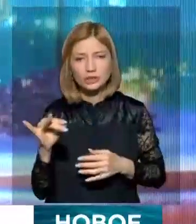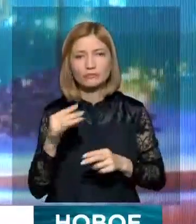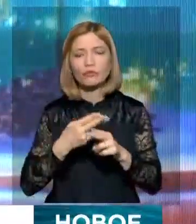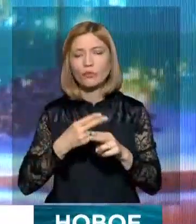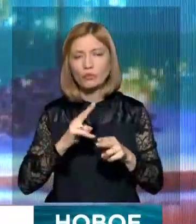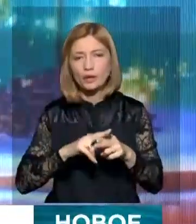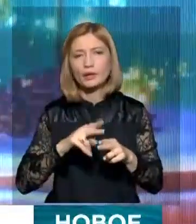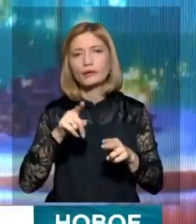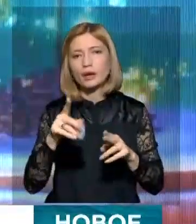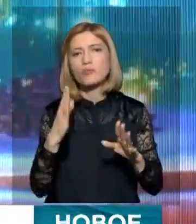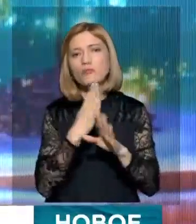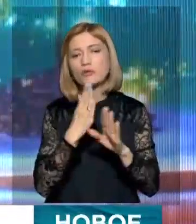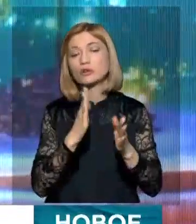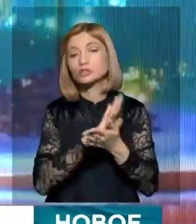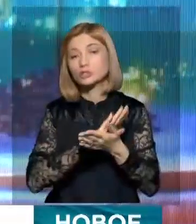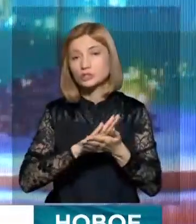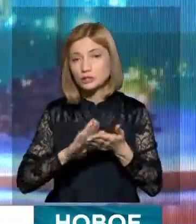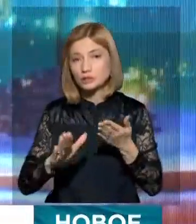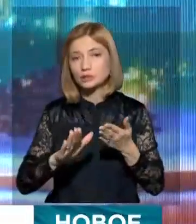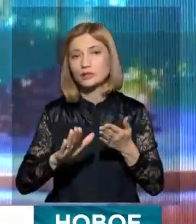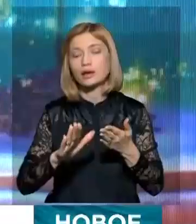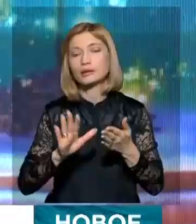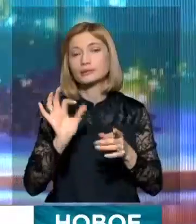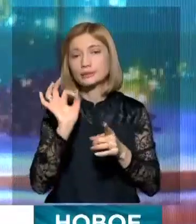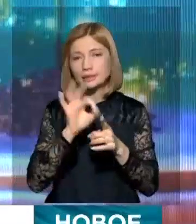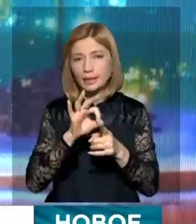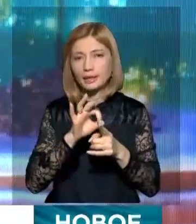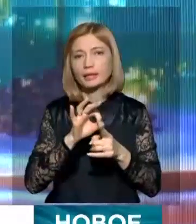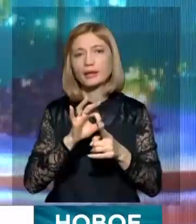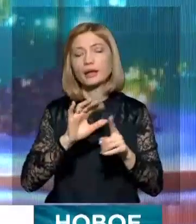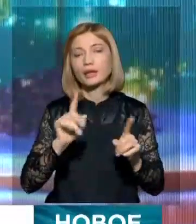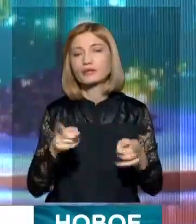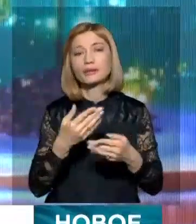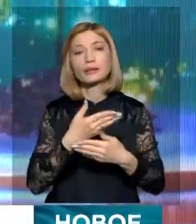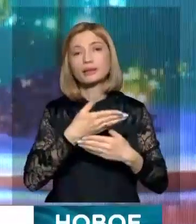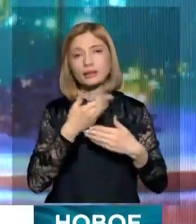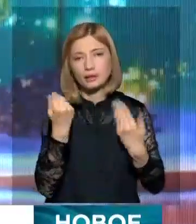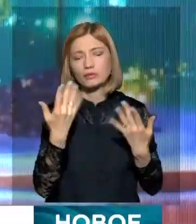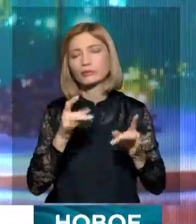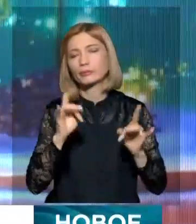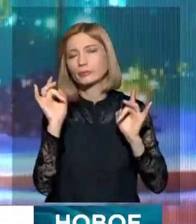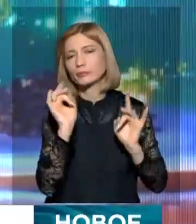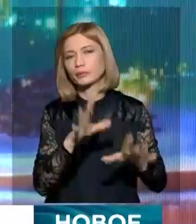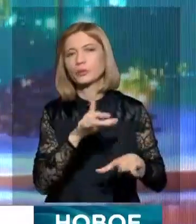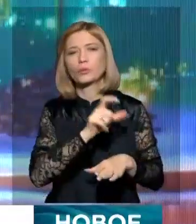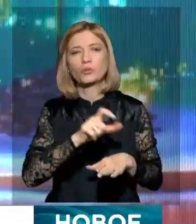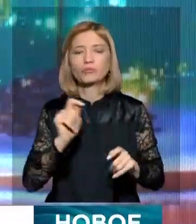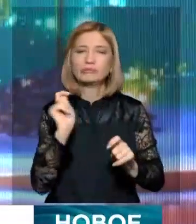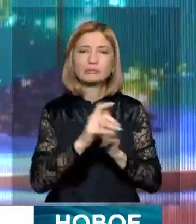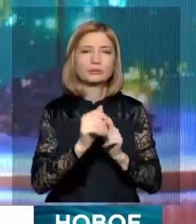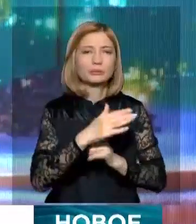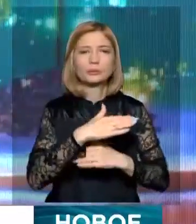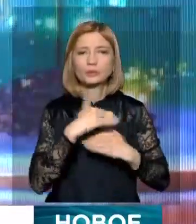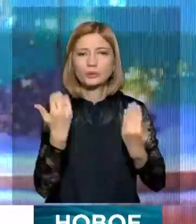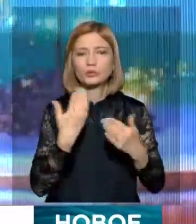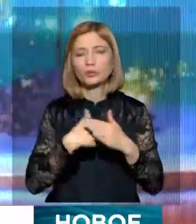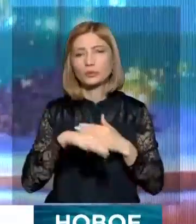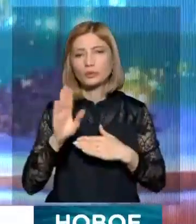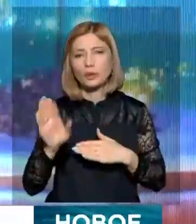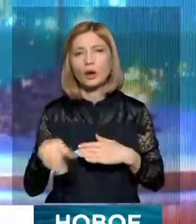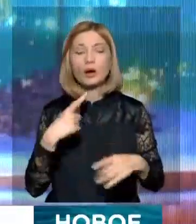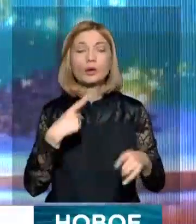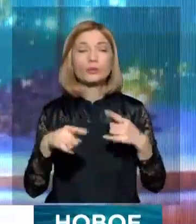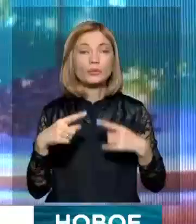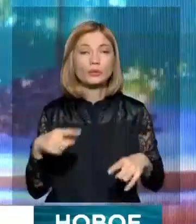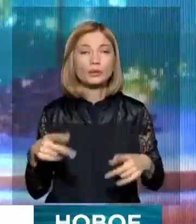приоритетом развития. То есть в секторах, где присутствует устойчивое развитие, в тех